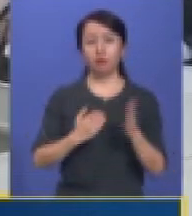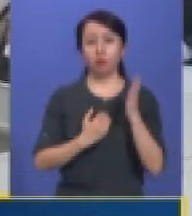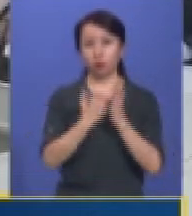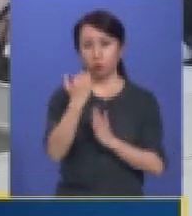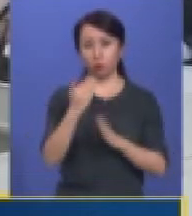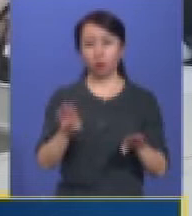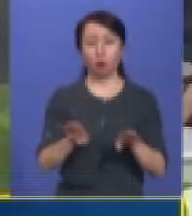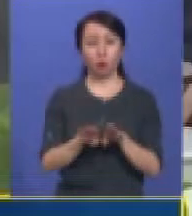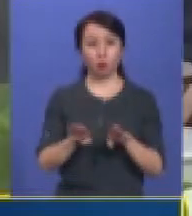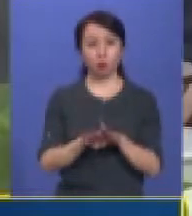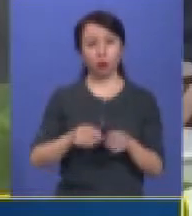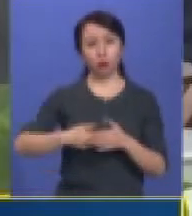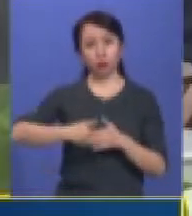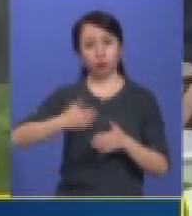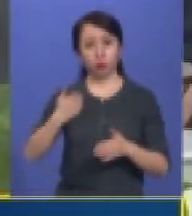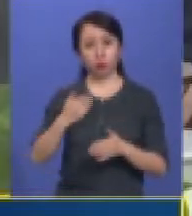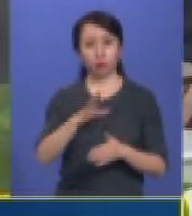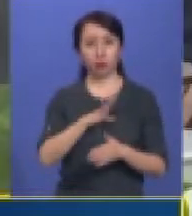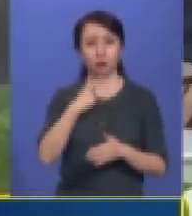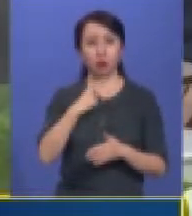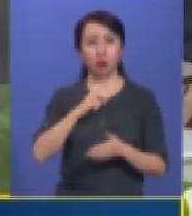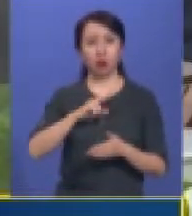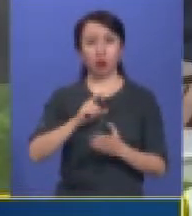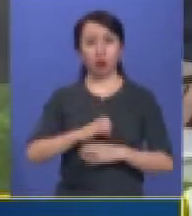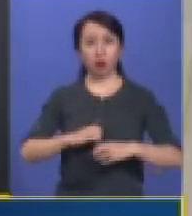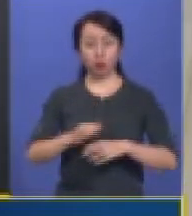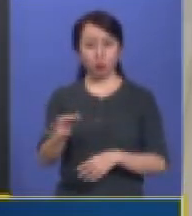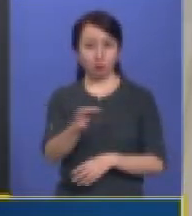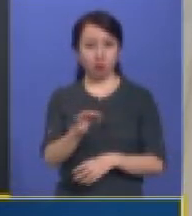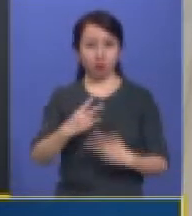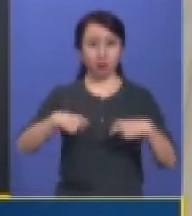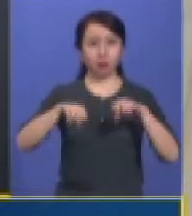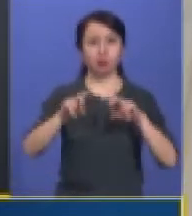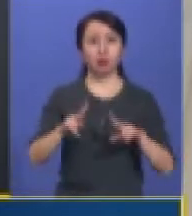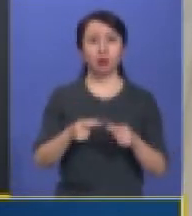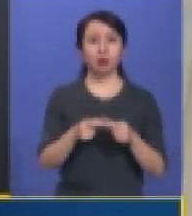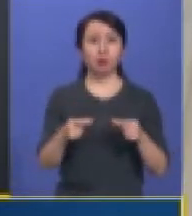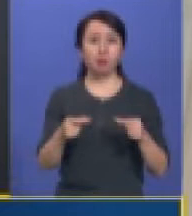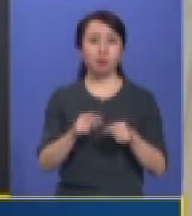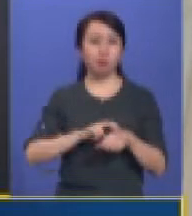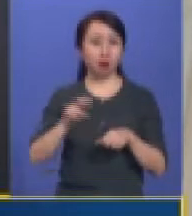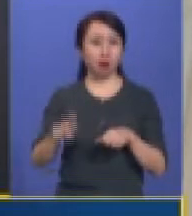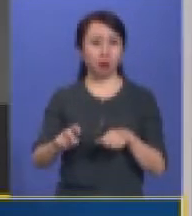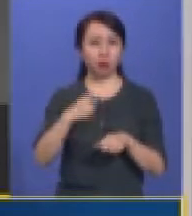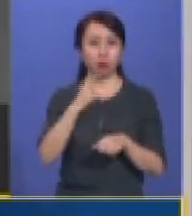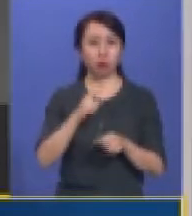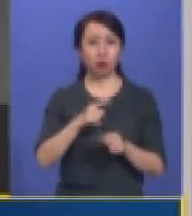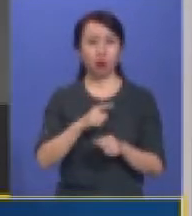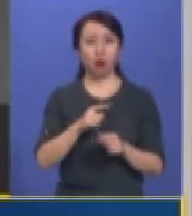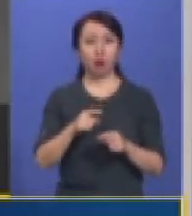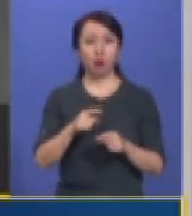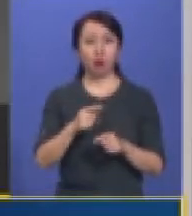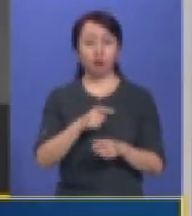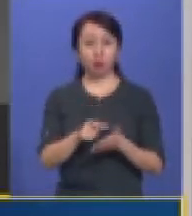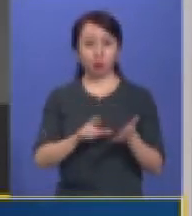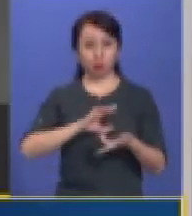на высоком уровне. Ранее в обращении были введены коллекционные монеты и специальная почтовая марка. Стоит сказать, что избранные произведения поэта